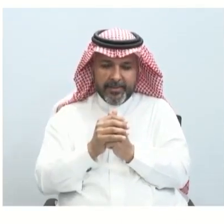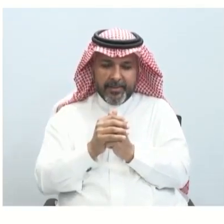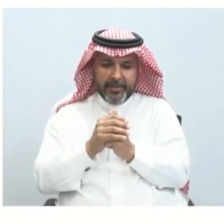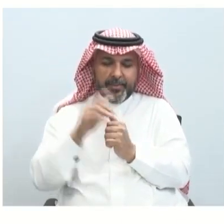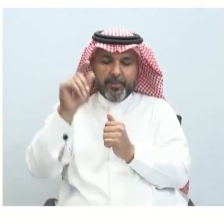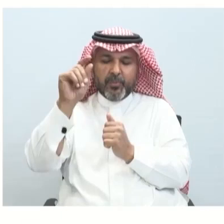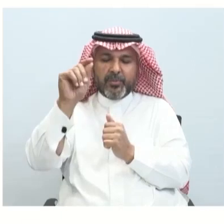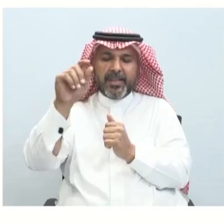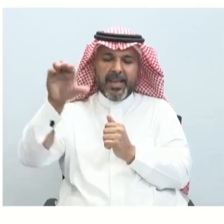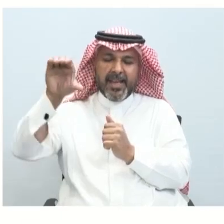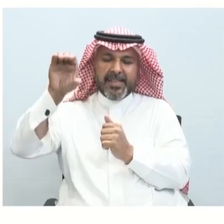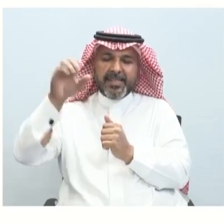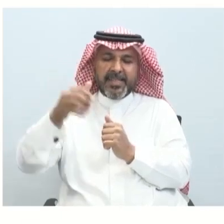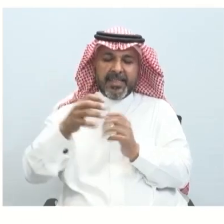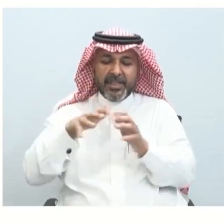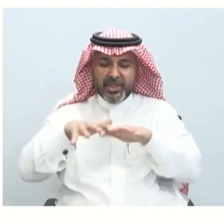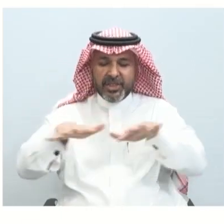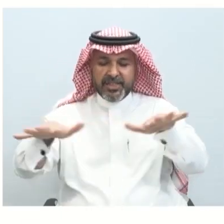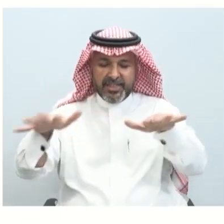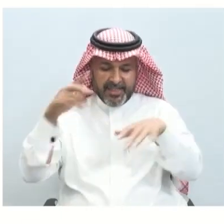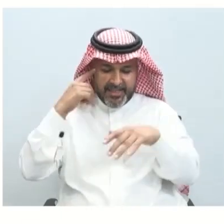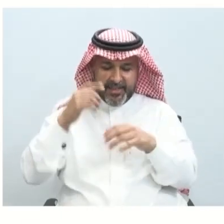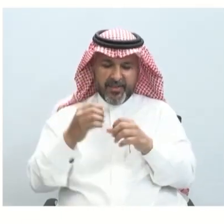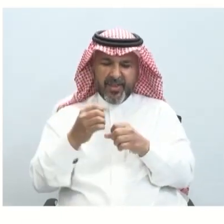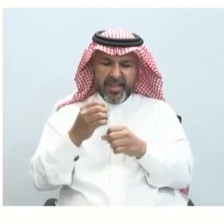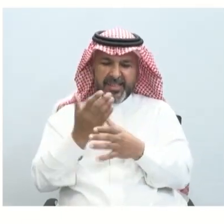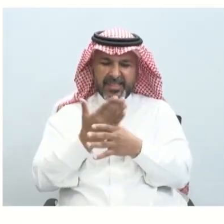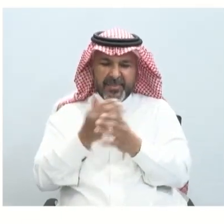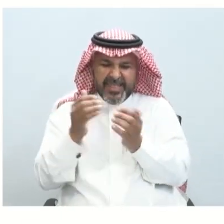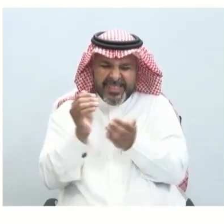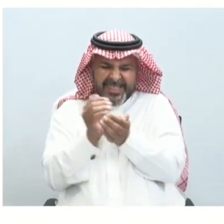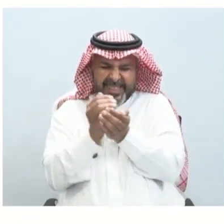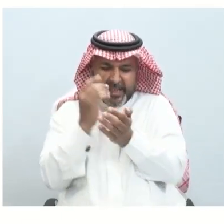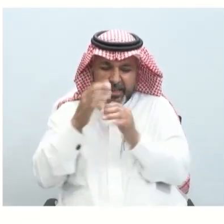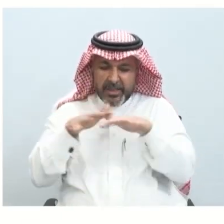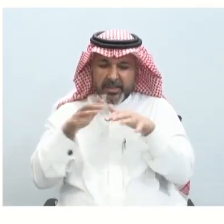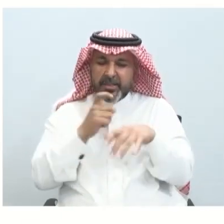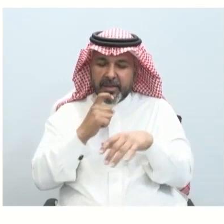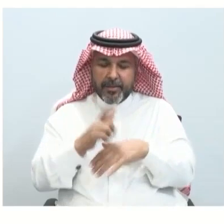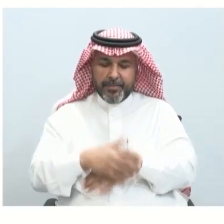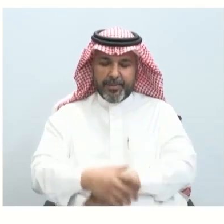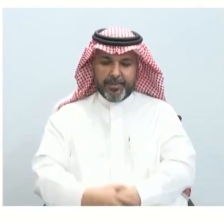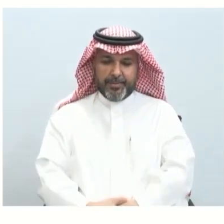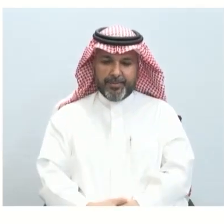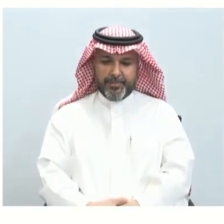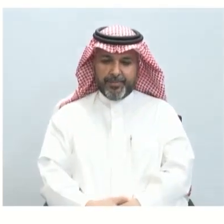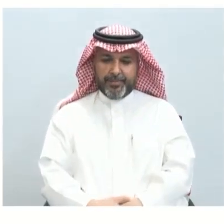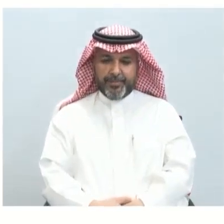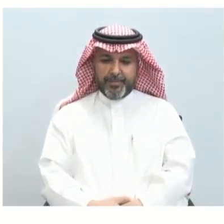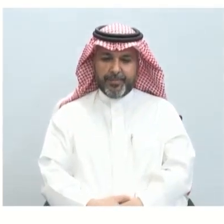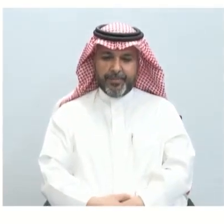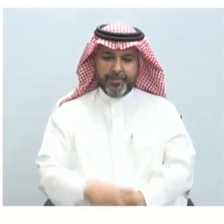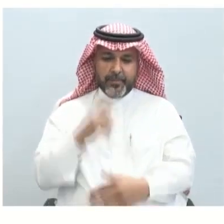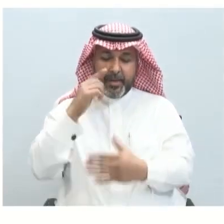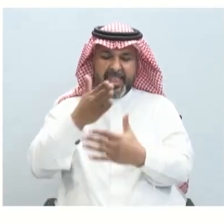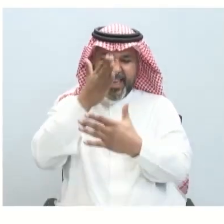تعلمنا انتشار البروتينات خلال الخلايا السؤال السابع اي مما ياتي يصف عمليه انقسام